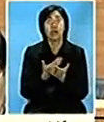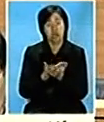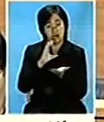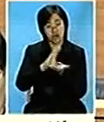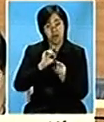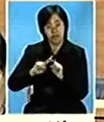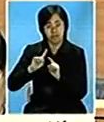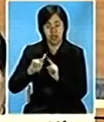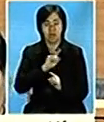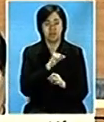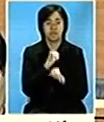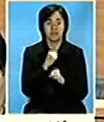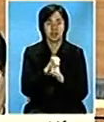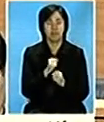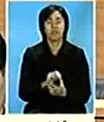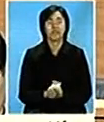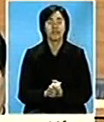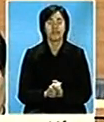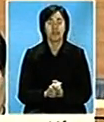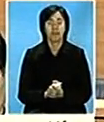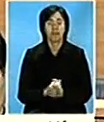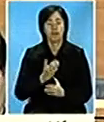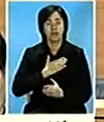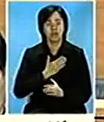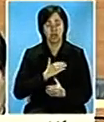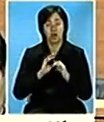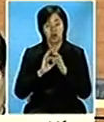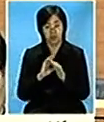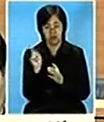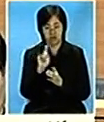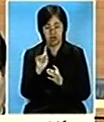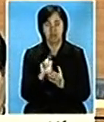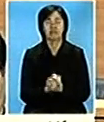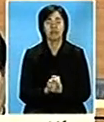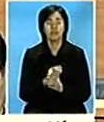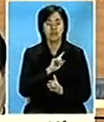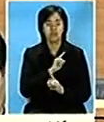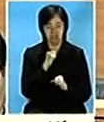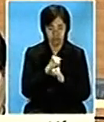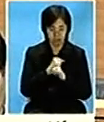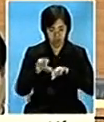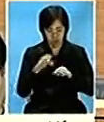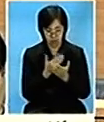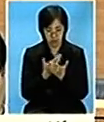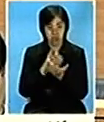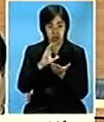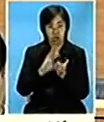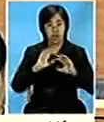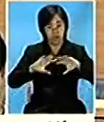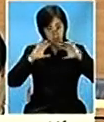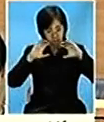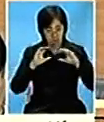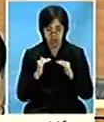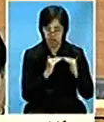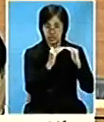คะหลักการของการที่เราเข้าไปผูกพันนั้นทำให้เราเนี่ยต้องจัดทำงบประมาณแผ่นดินเพื่อมุ่งสู่ความเสม